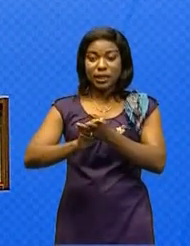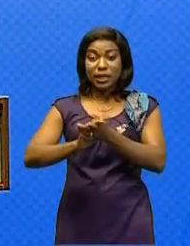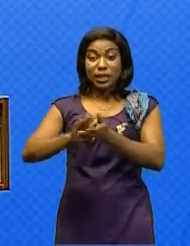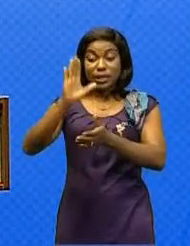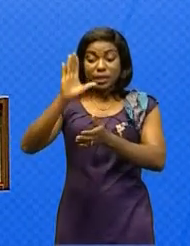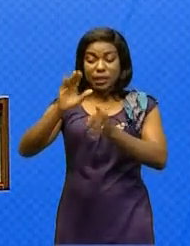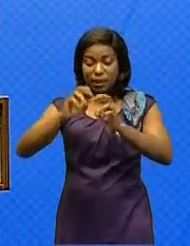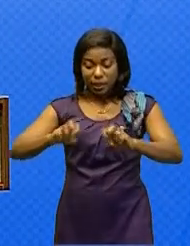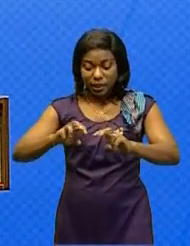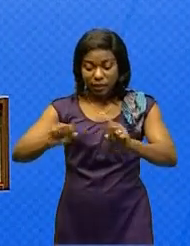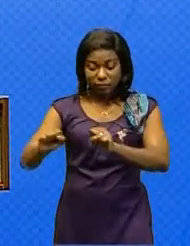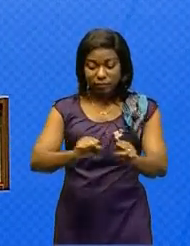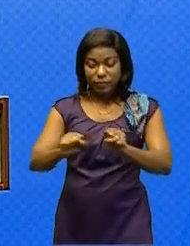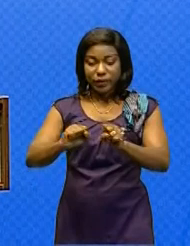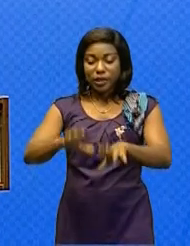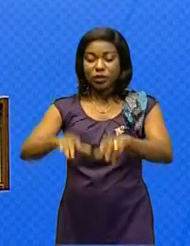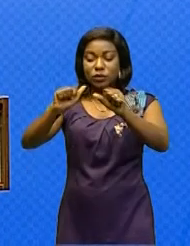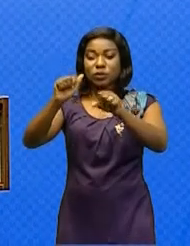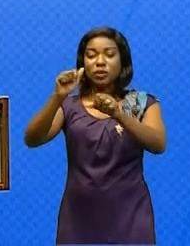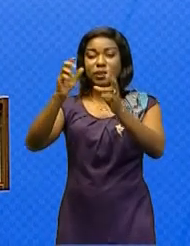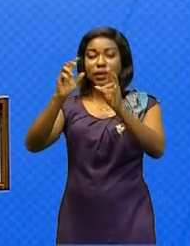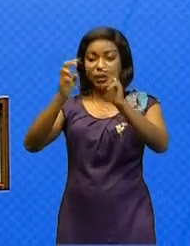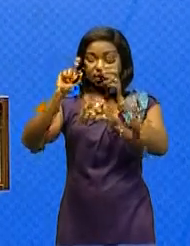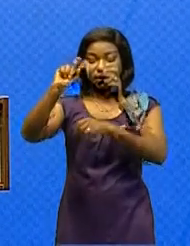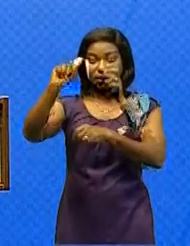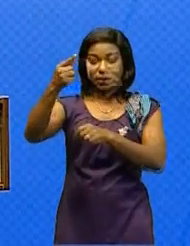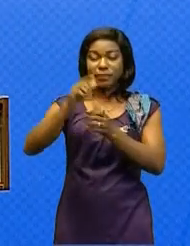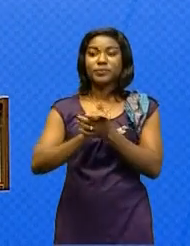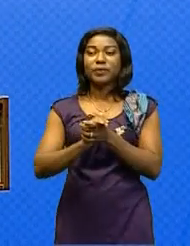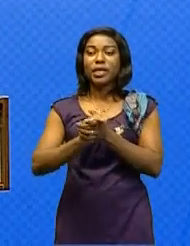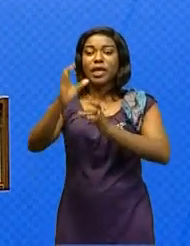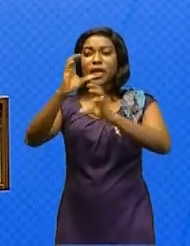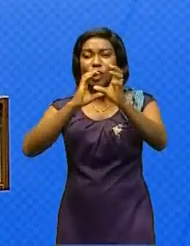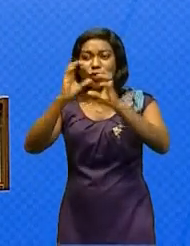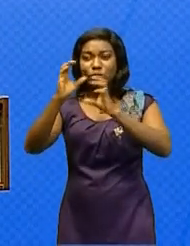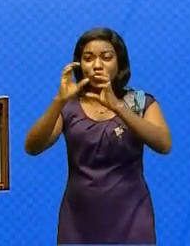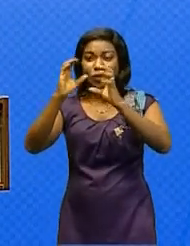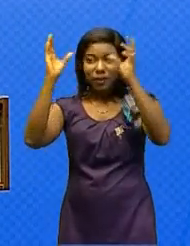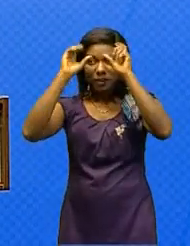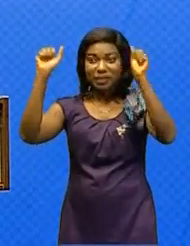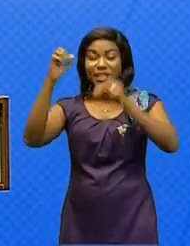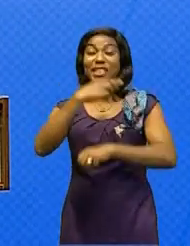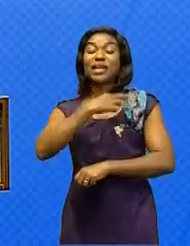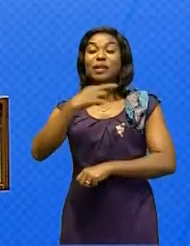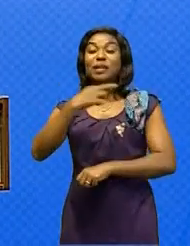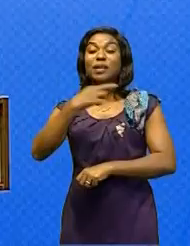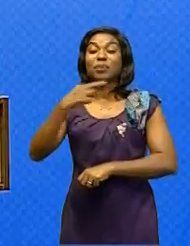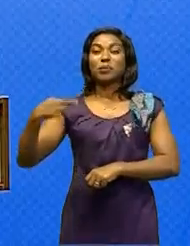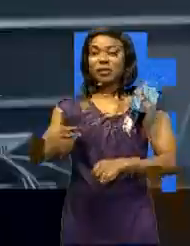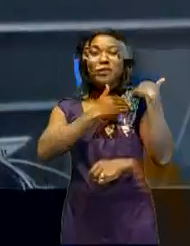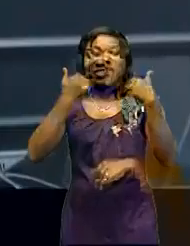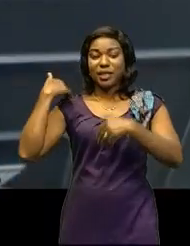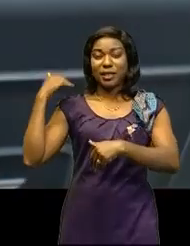adoption d'un projet de texte. 1. De la communication du président de la République, chef de l'État.